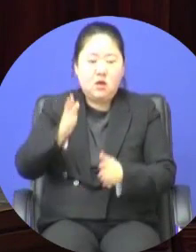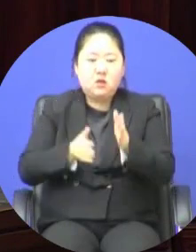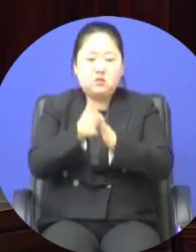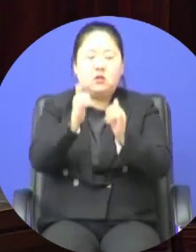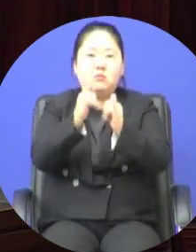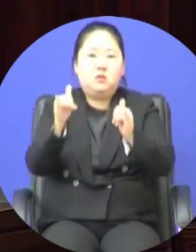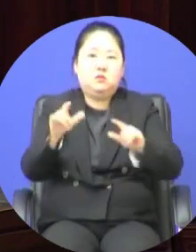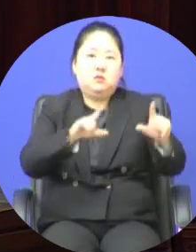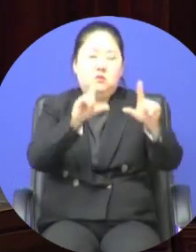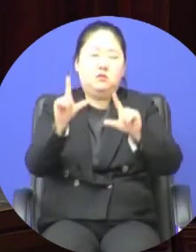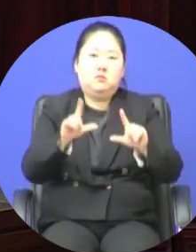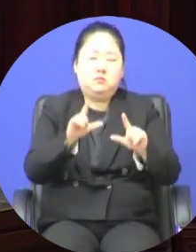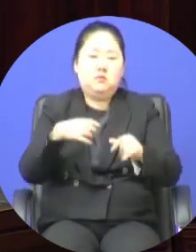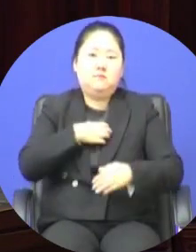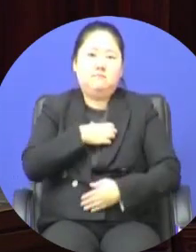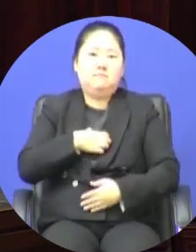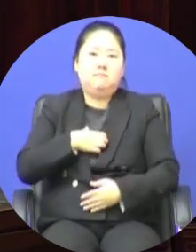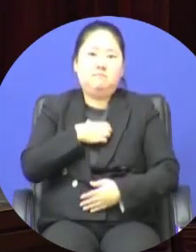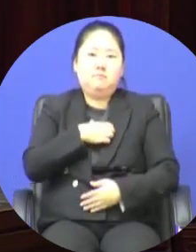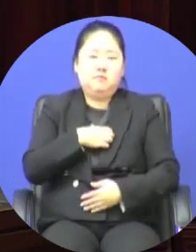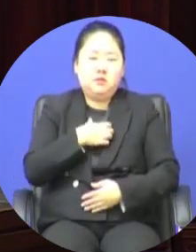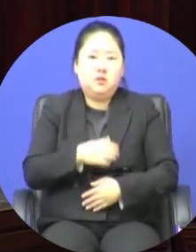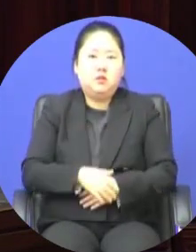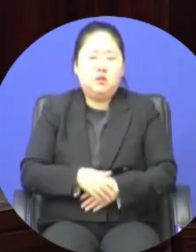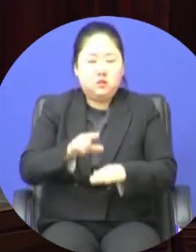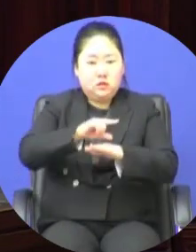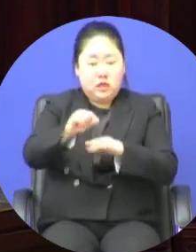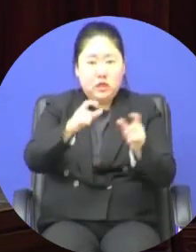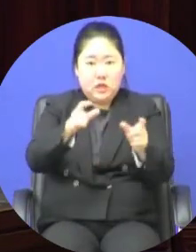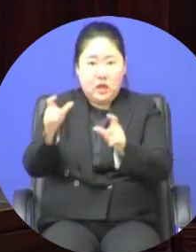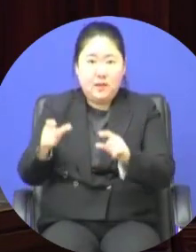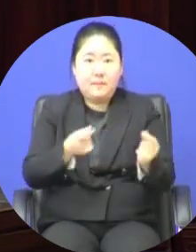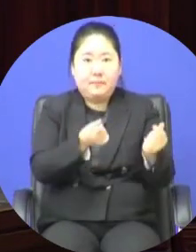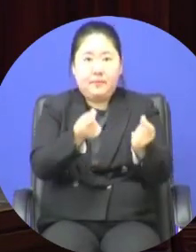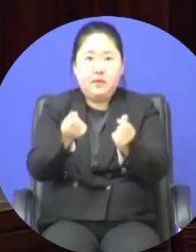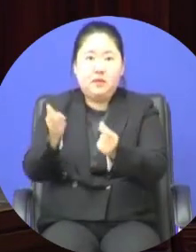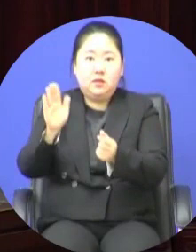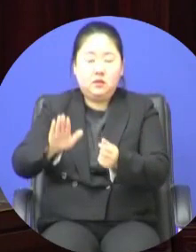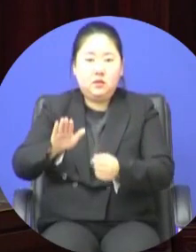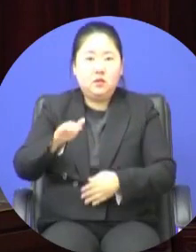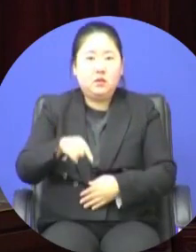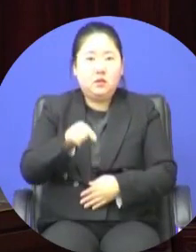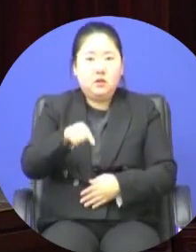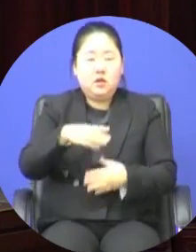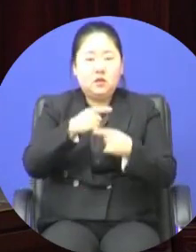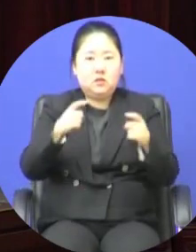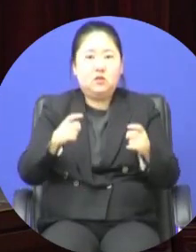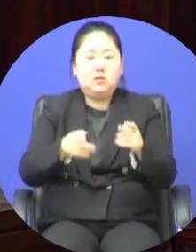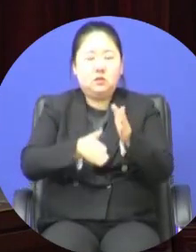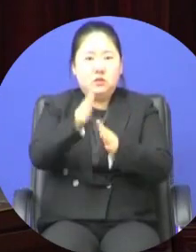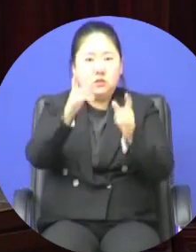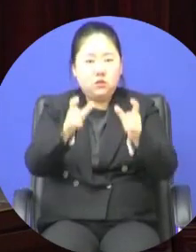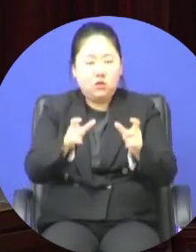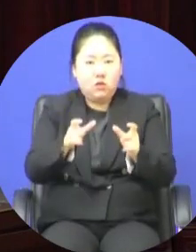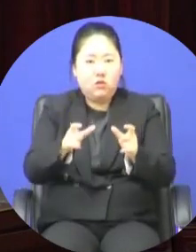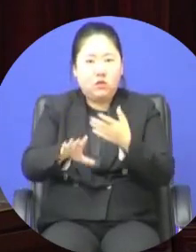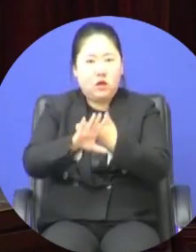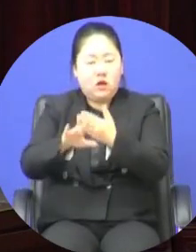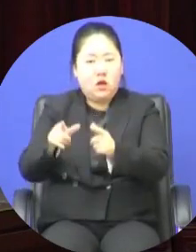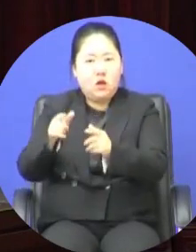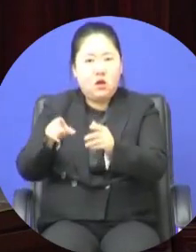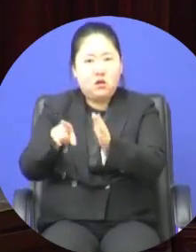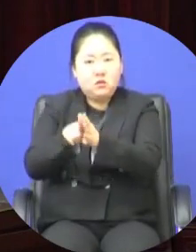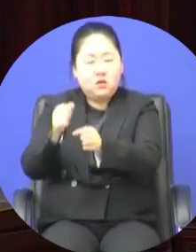걱정입니다. 대부분의 지방정부가 비슷한 상황이지만 그중에서도 우리시는 의존재원 비율이 상대적으로 높아